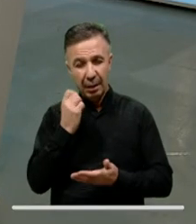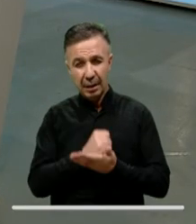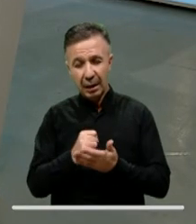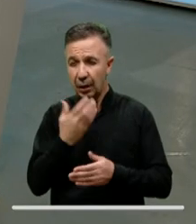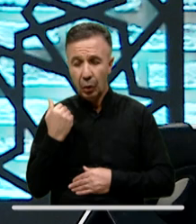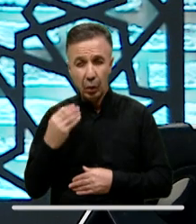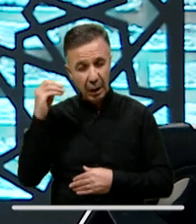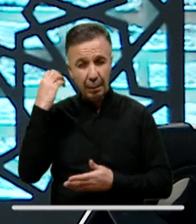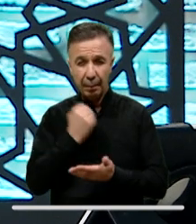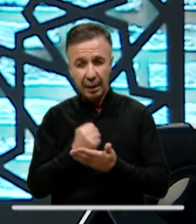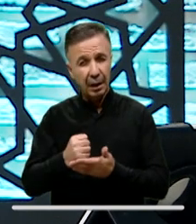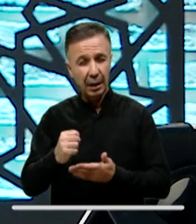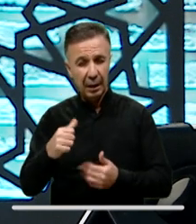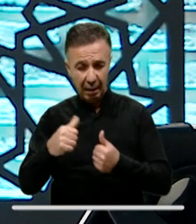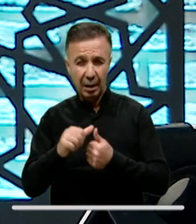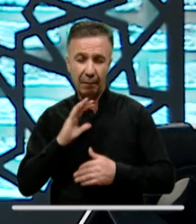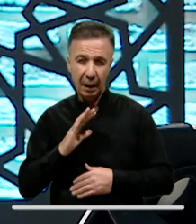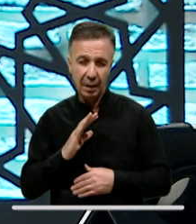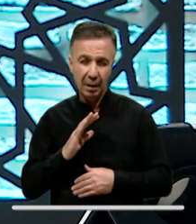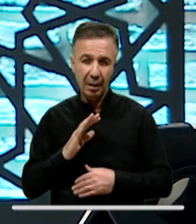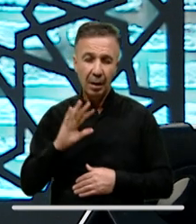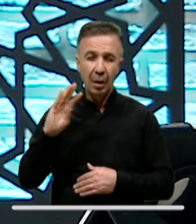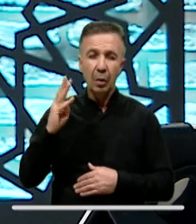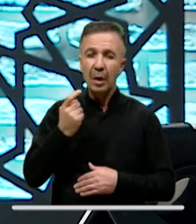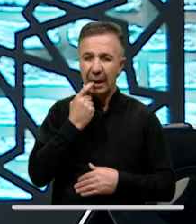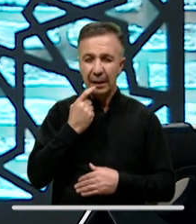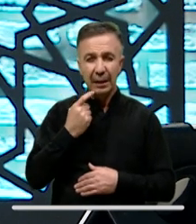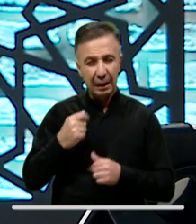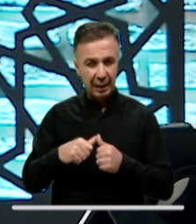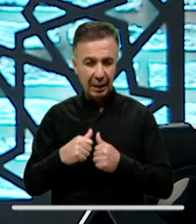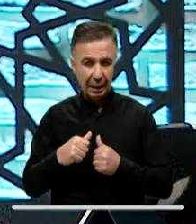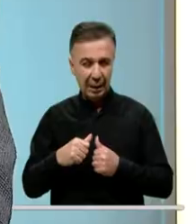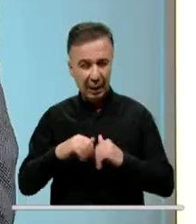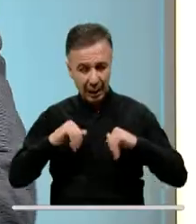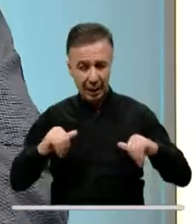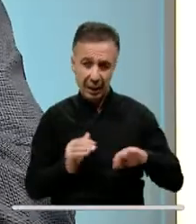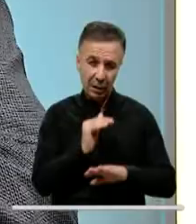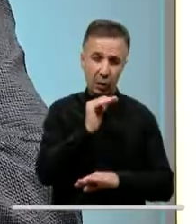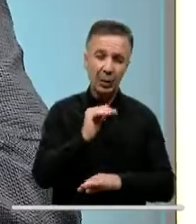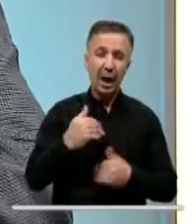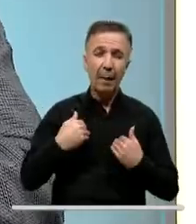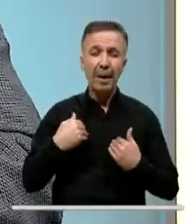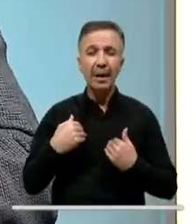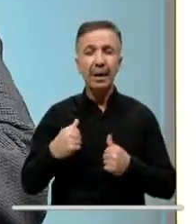evlilik yapmışlar. Nihayetinde 14 yıldır ayrı yaşıyoruz ama beni boşamadı diyor. Evet.